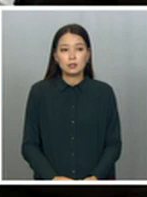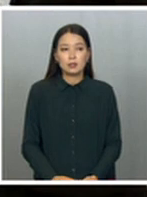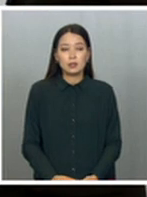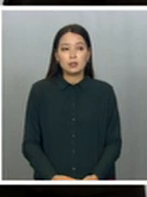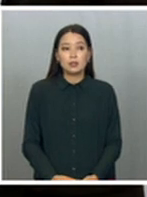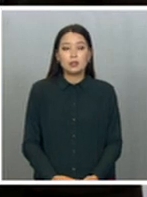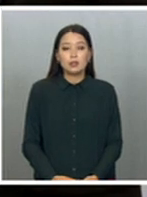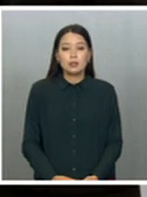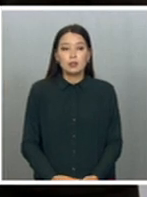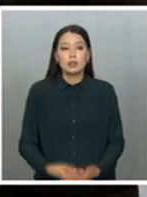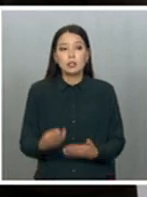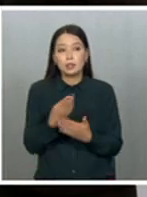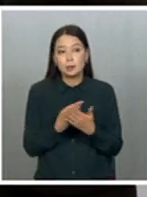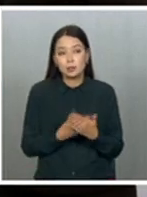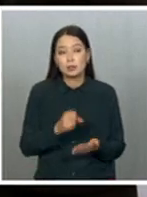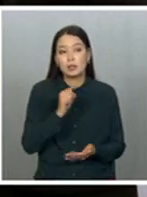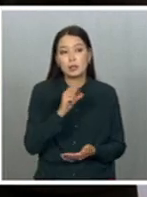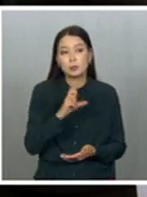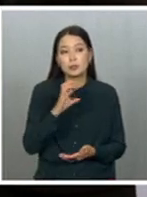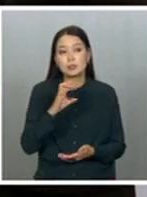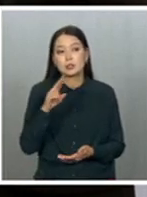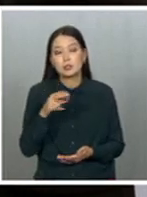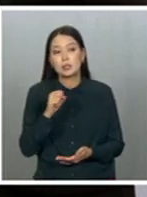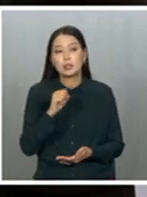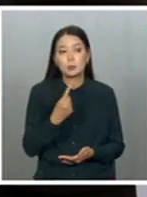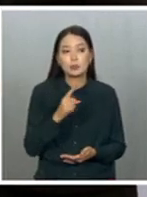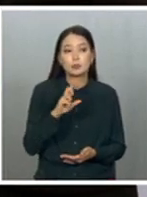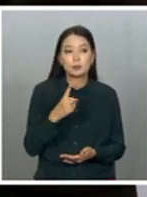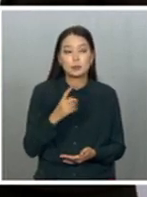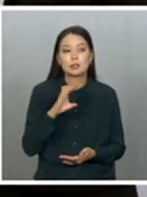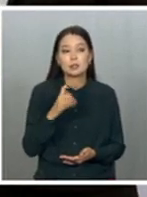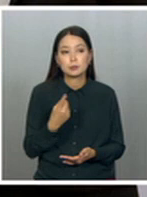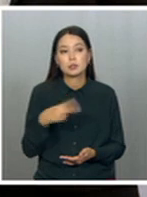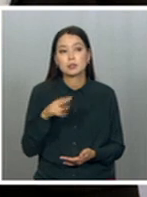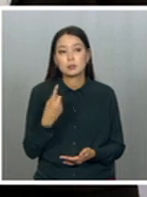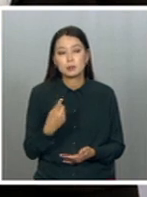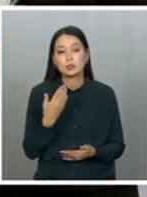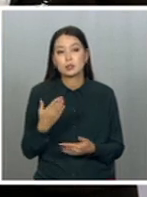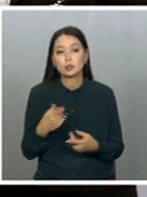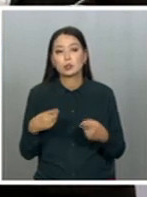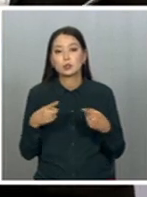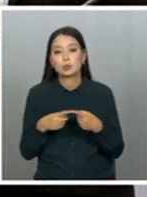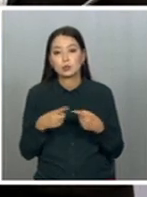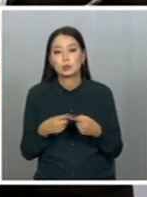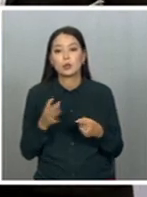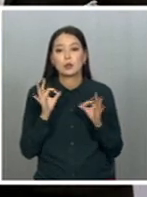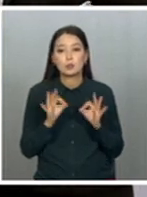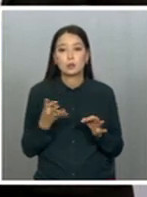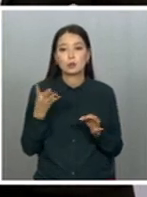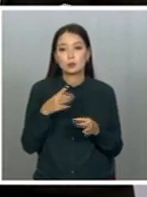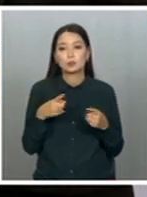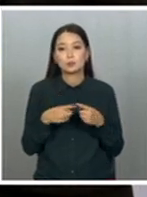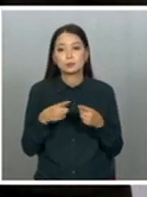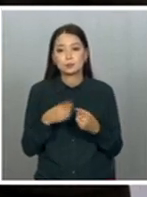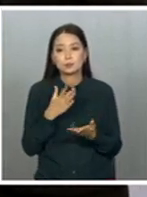Суретте А, Б, С, Д, А1, Б1, С1, Д1 дұрыс 4 бұрышты қиық пирамидасы